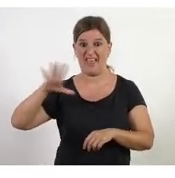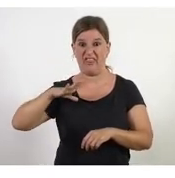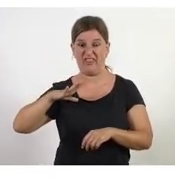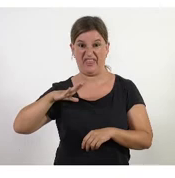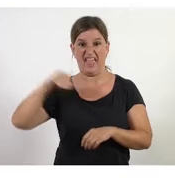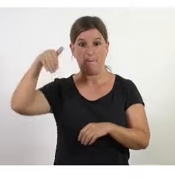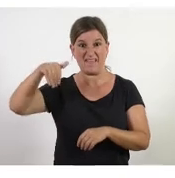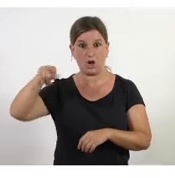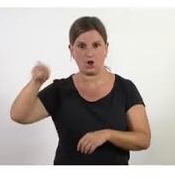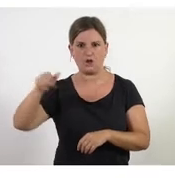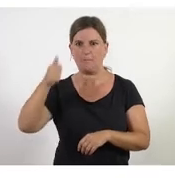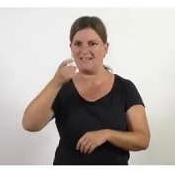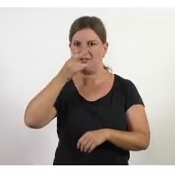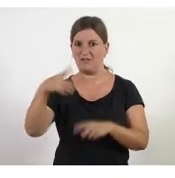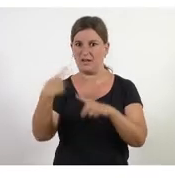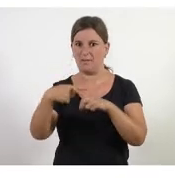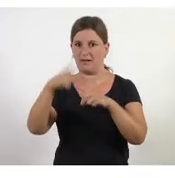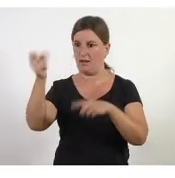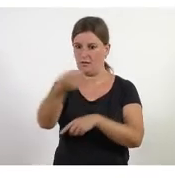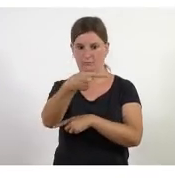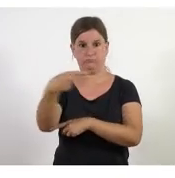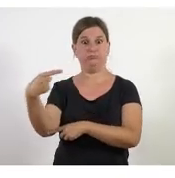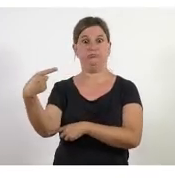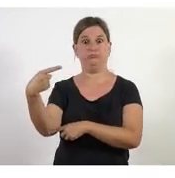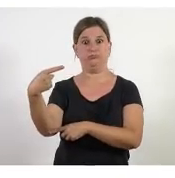perquè només hi ha una còpia del document que